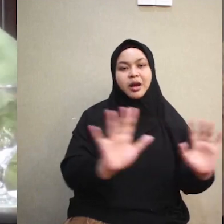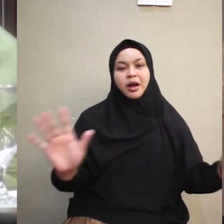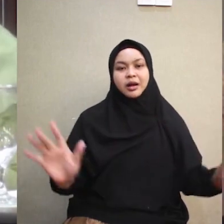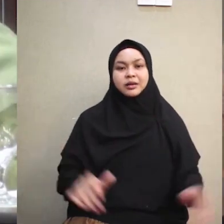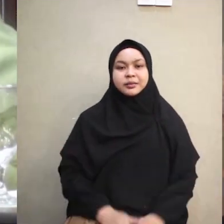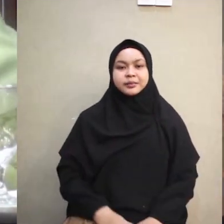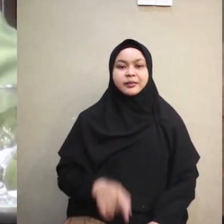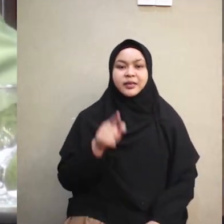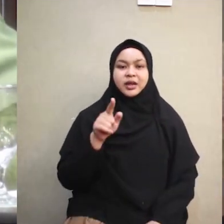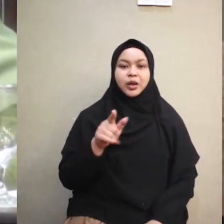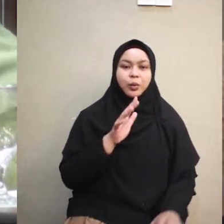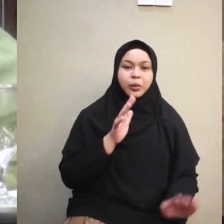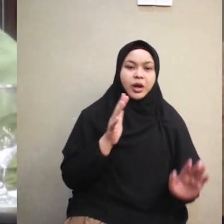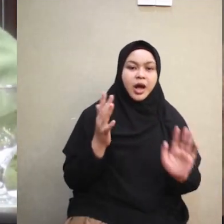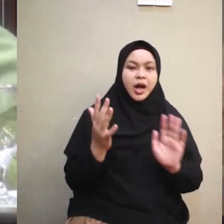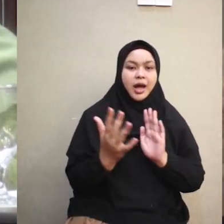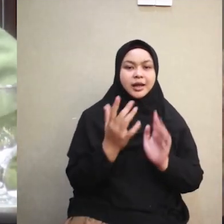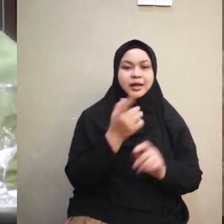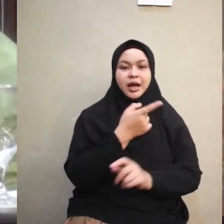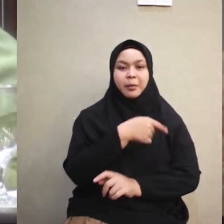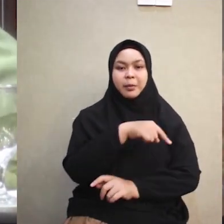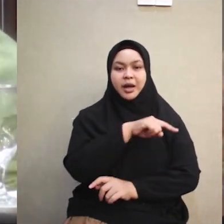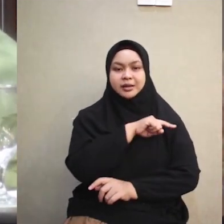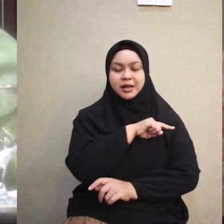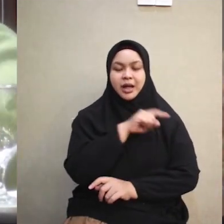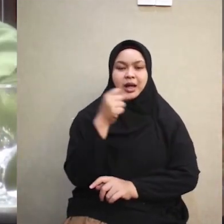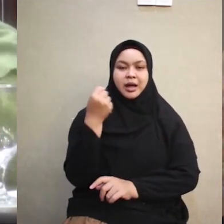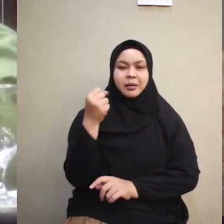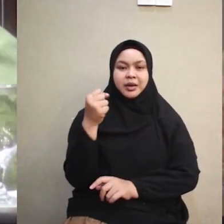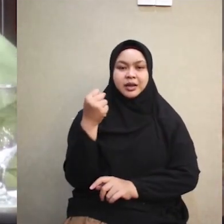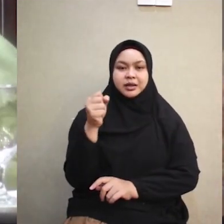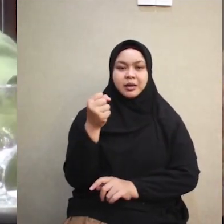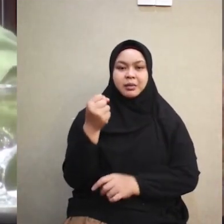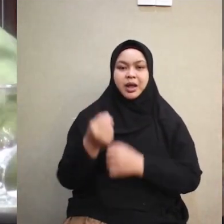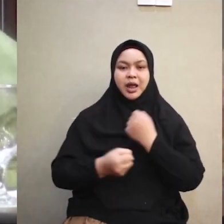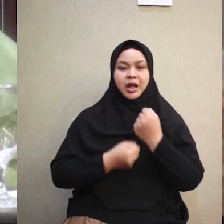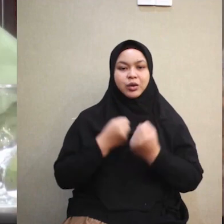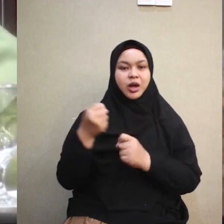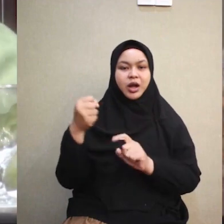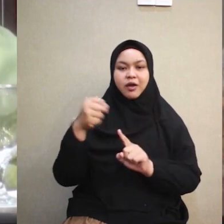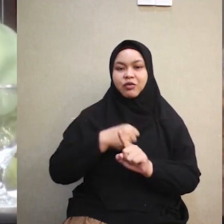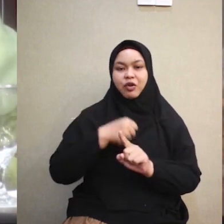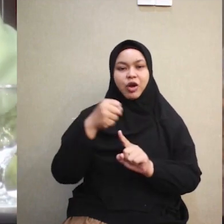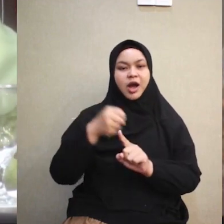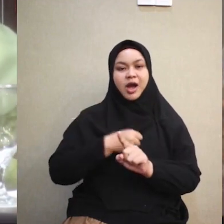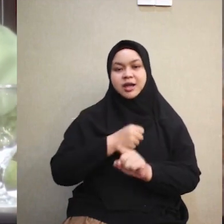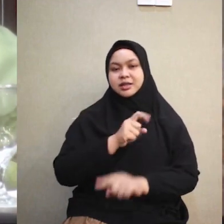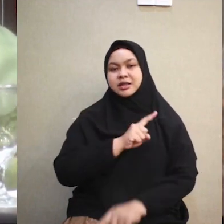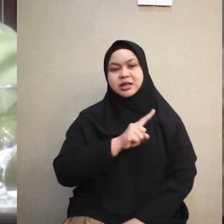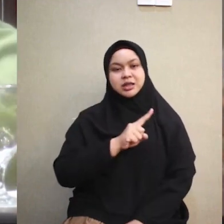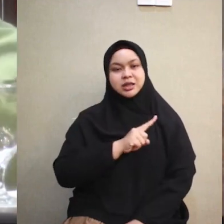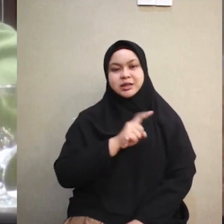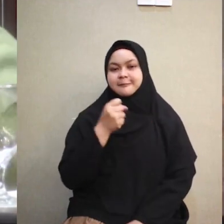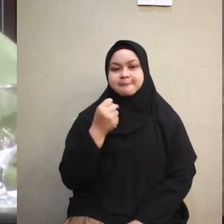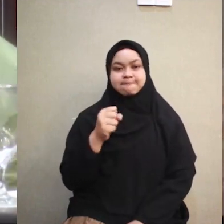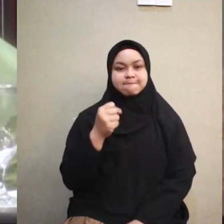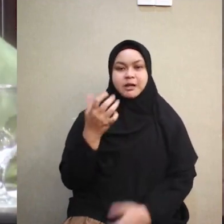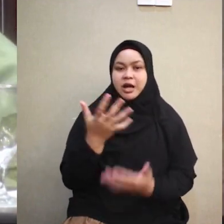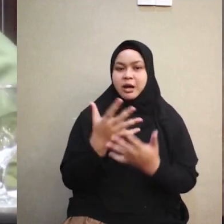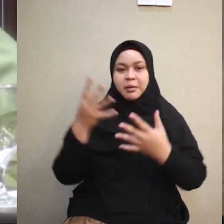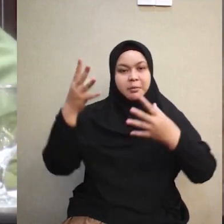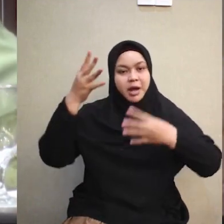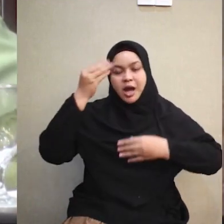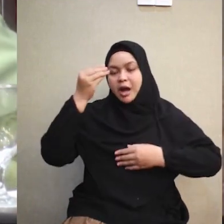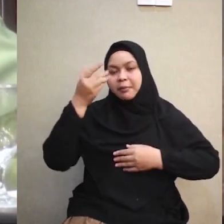berhadap pada kapasitas yang tidak bisa melakukan advokasi untuk dirinya sendiri bahkan memahami apa yang